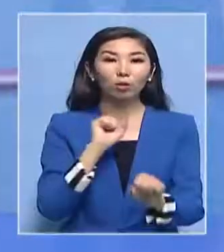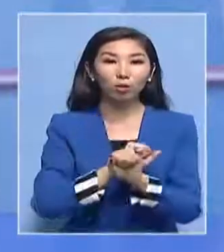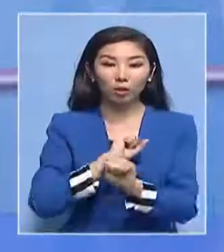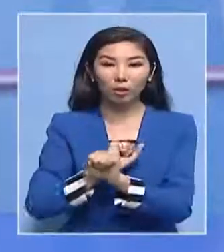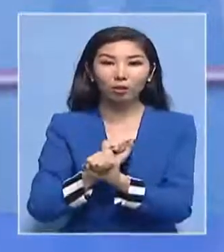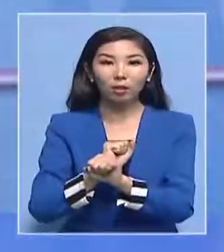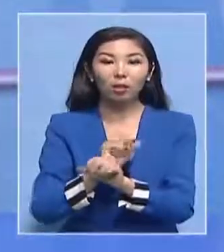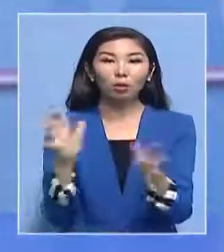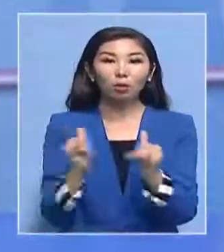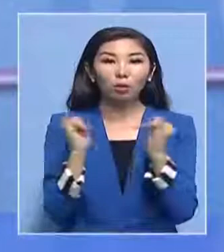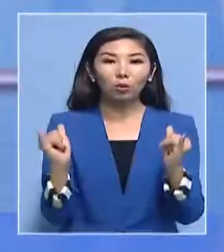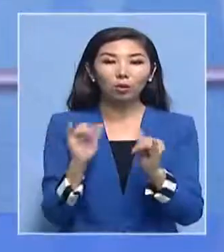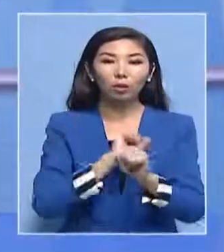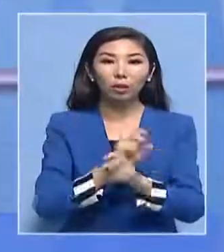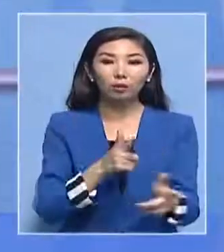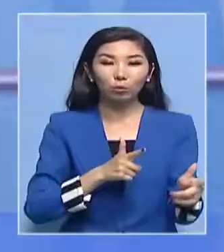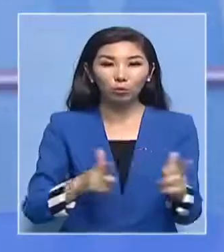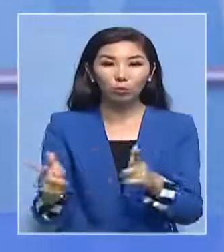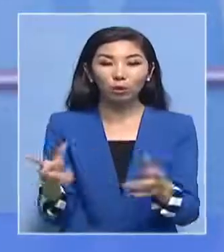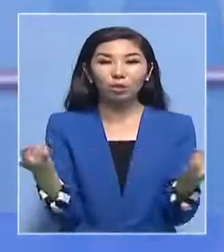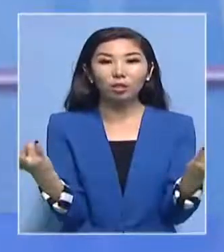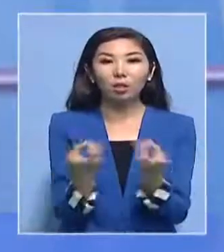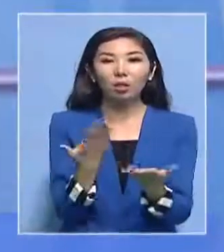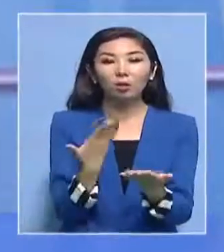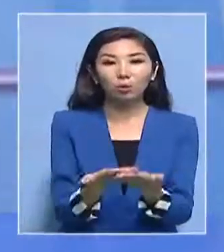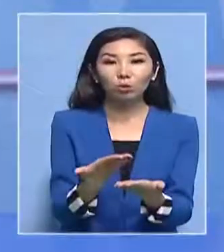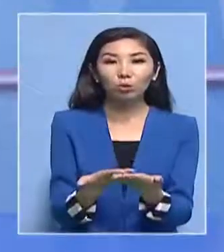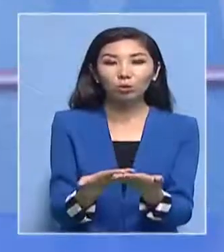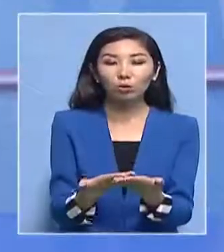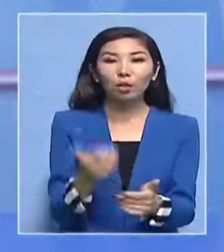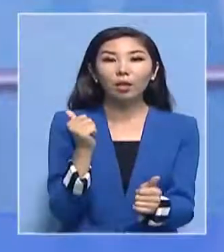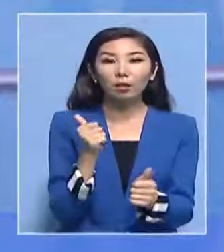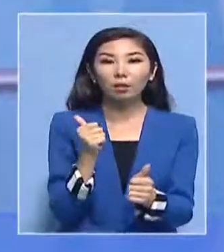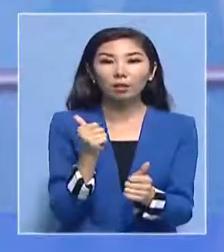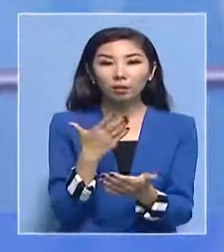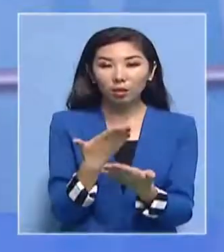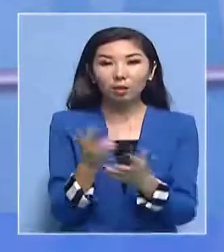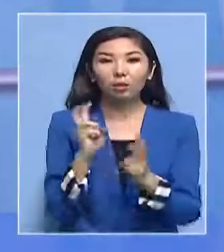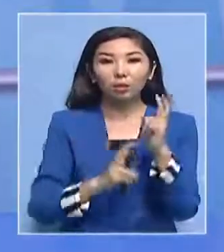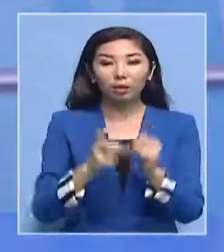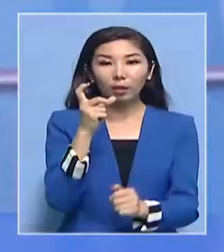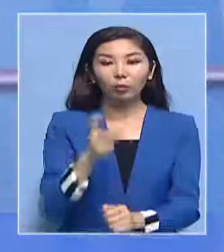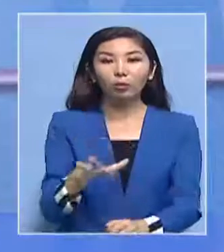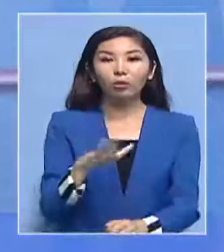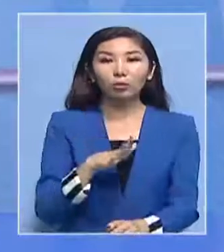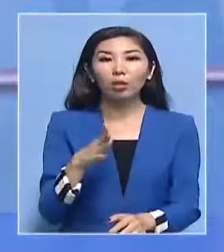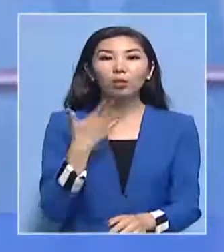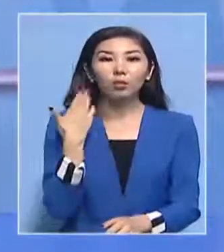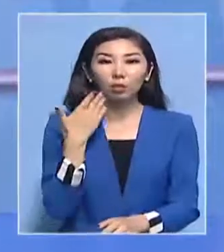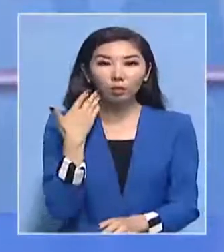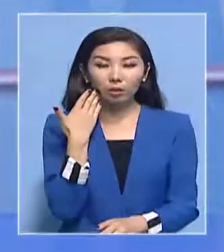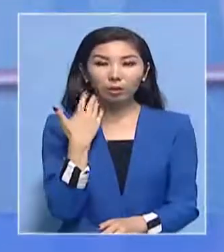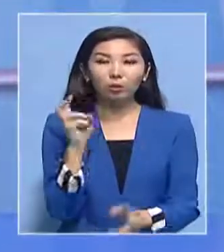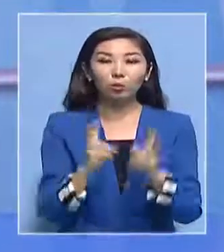құқықтарын қорғауға дайын. Ол үшін әрине кәсіподақ мүшесі болса ол жеңіл.